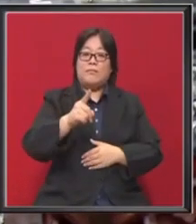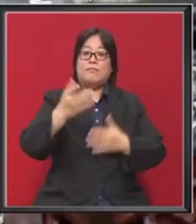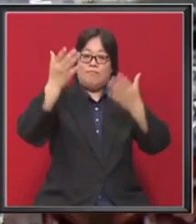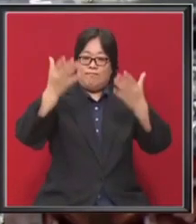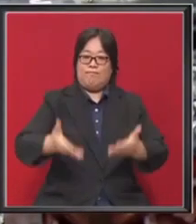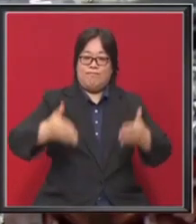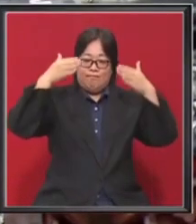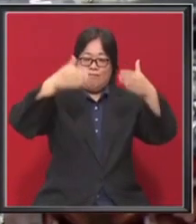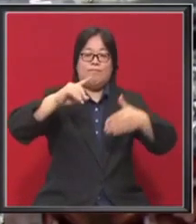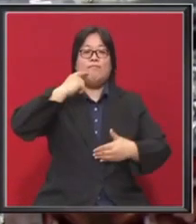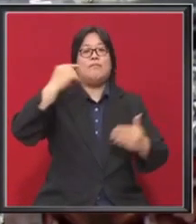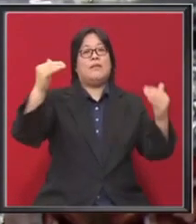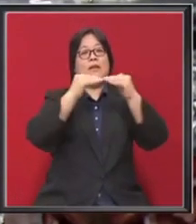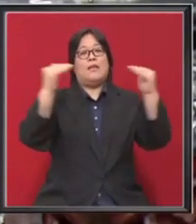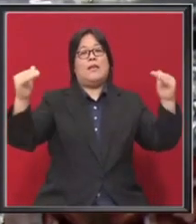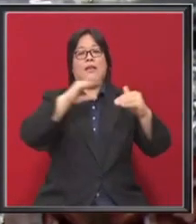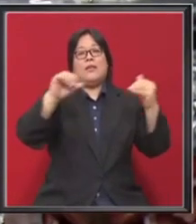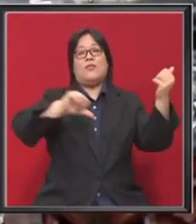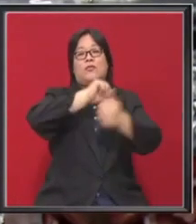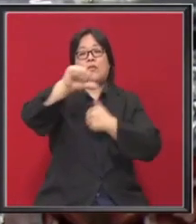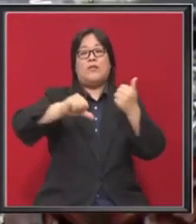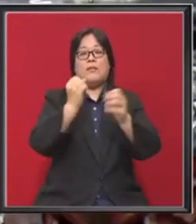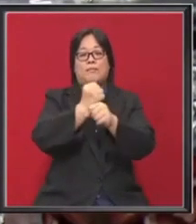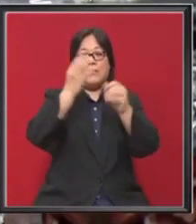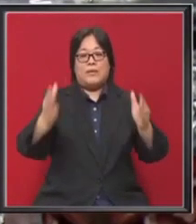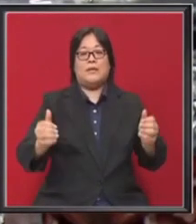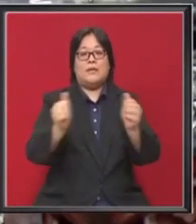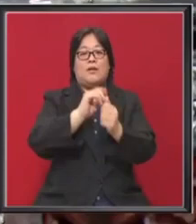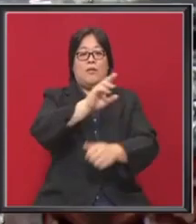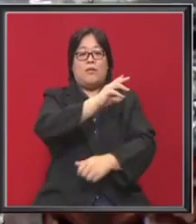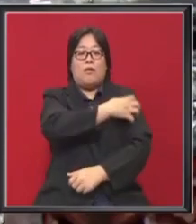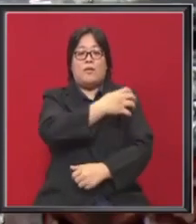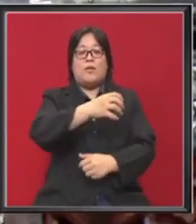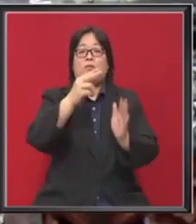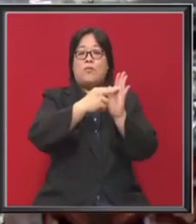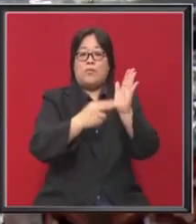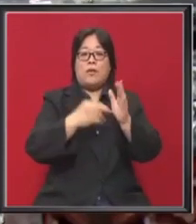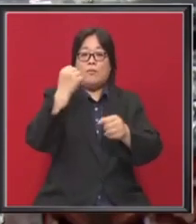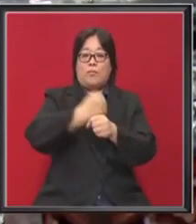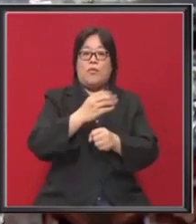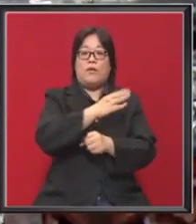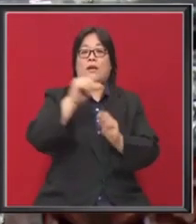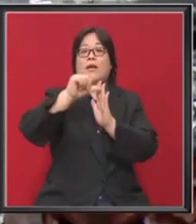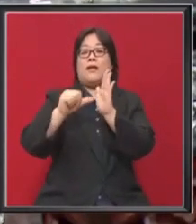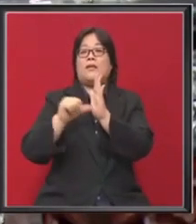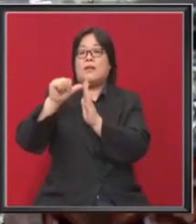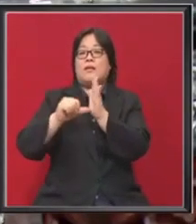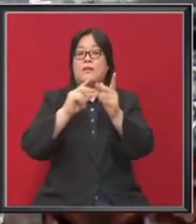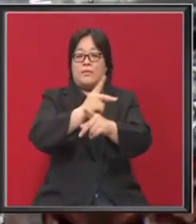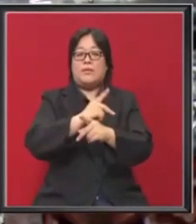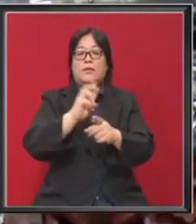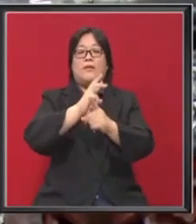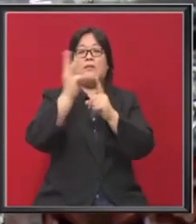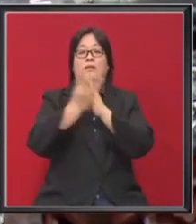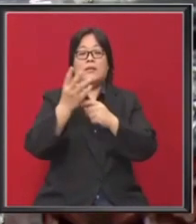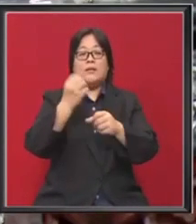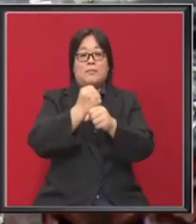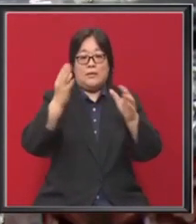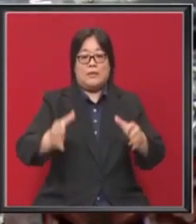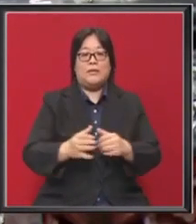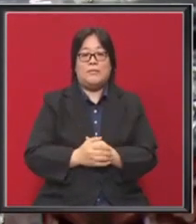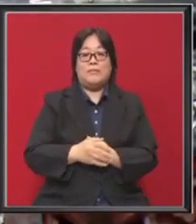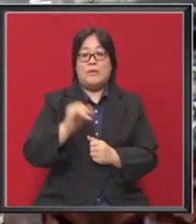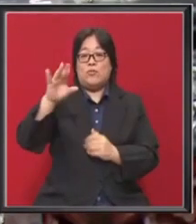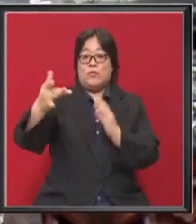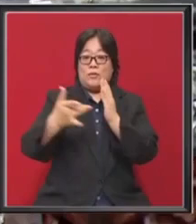amagnetic beragam versi keadilan dan sosial pekerja dengan pihak kuasa undang-undang perburuhan dan Juli akta akta yang menjajikan pekerja shoot